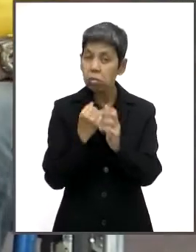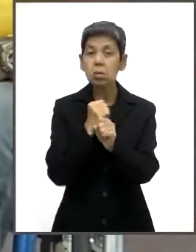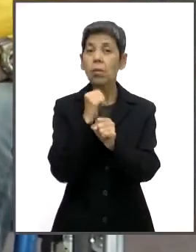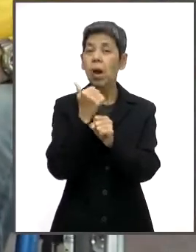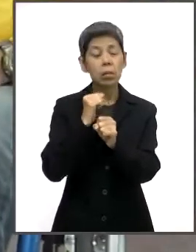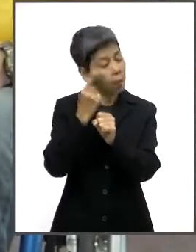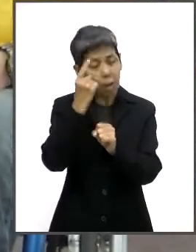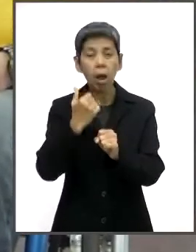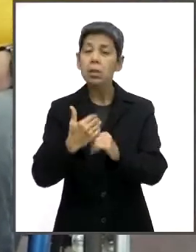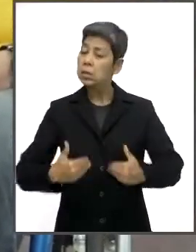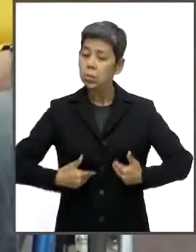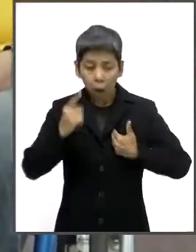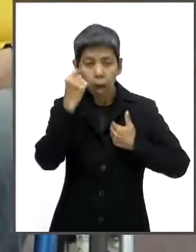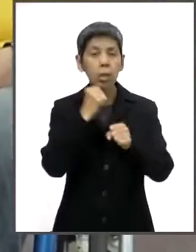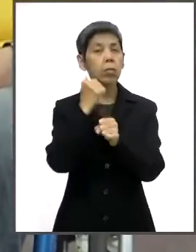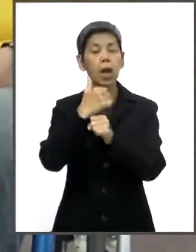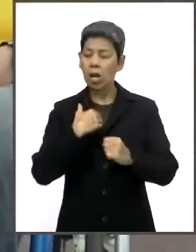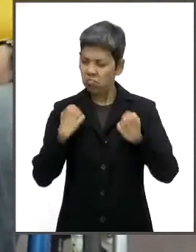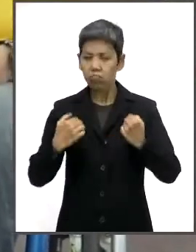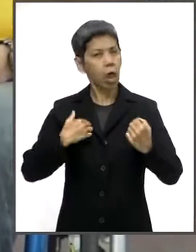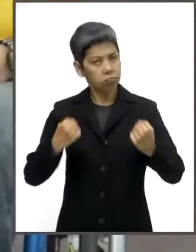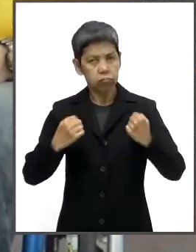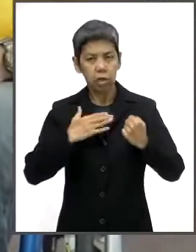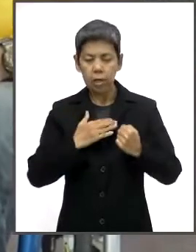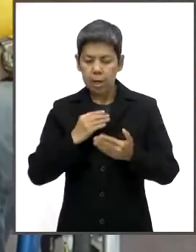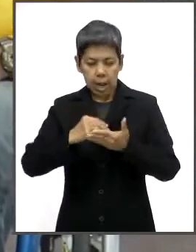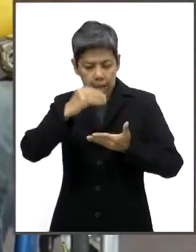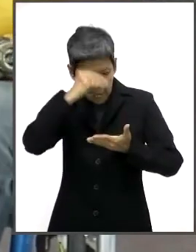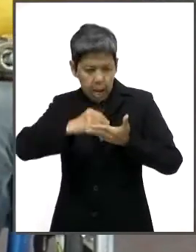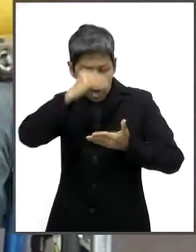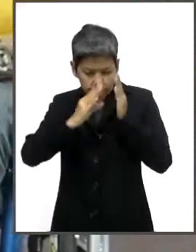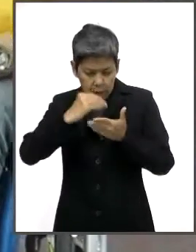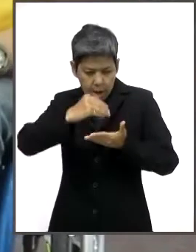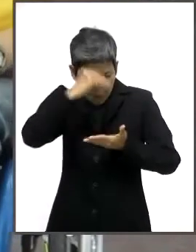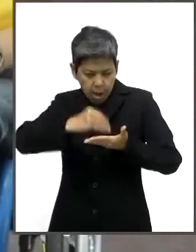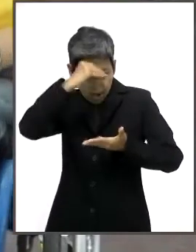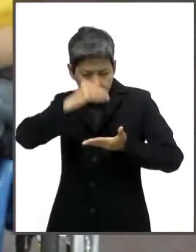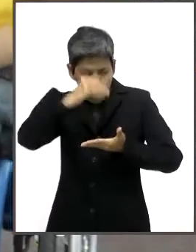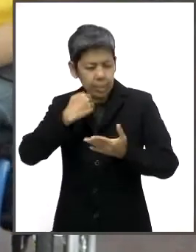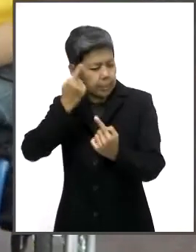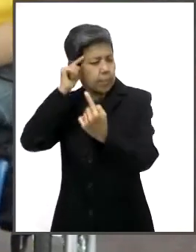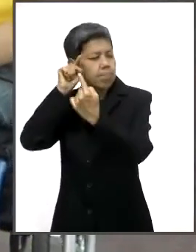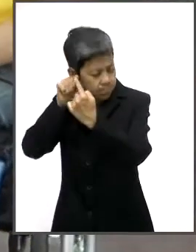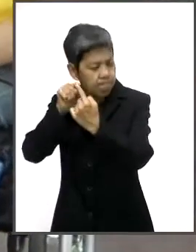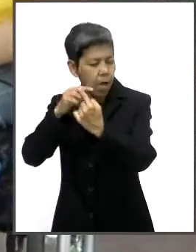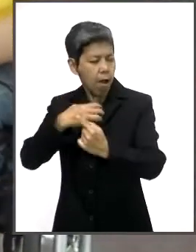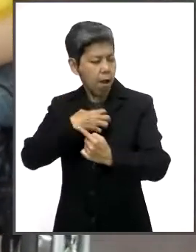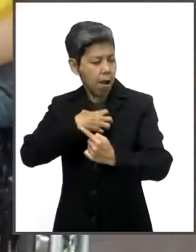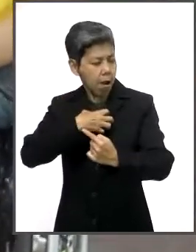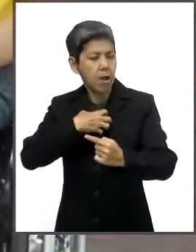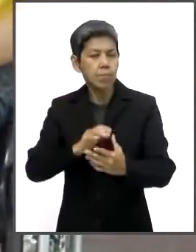ลยเริ่มนับหนึ่งโดยการทำให้ตัวเองแข็งแรงตั้งใจเรียนแล้วก็มีเป้าหมายและความ